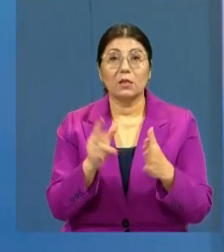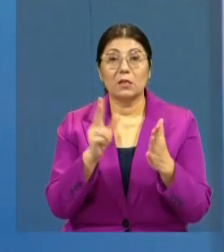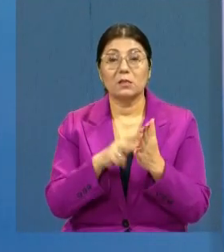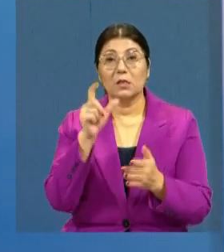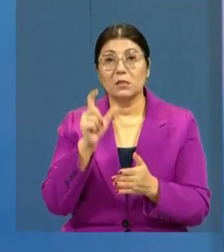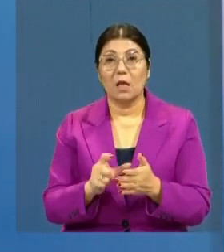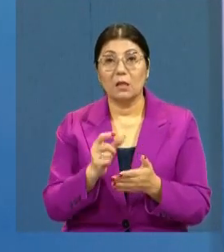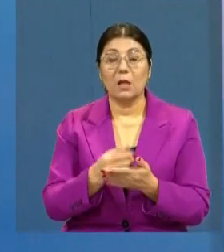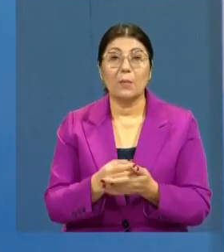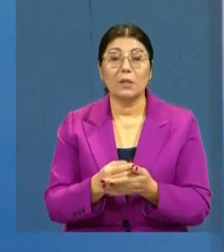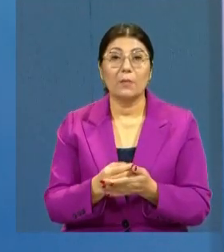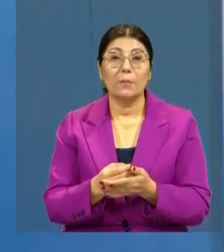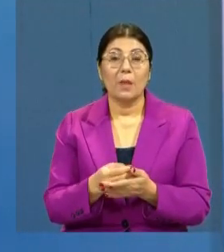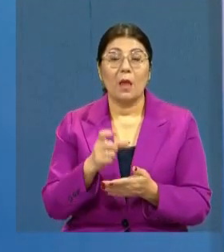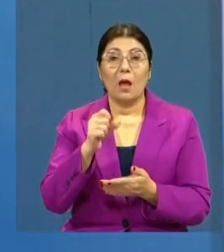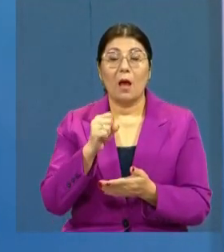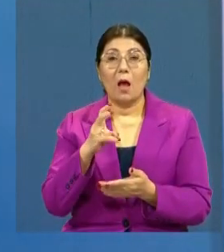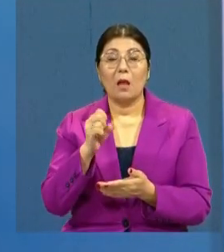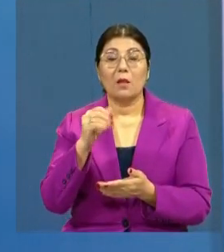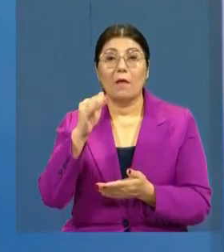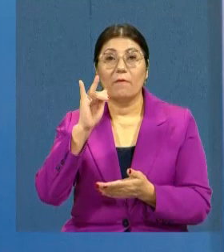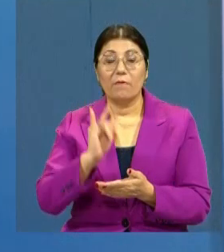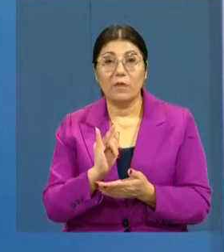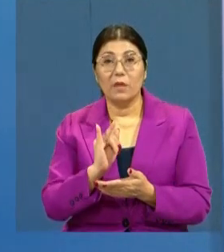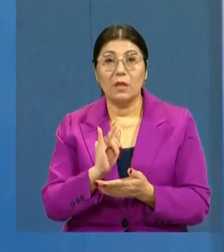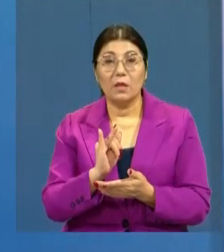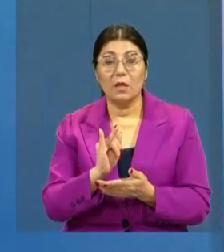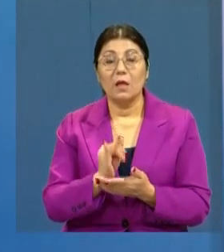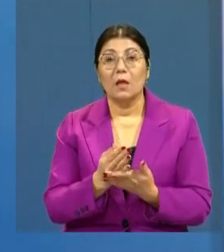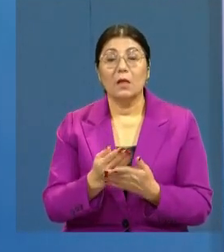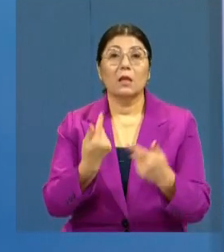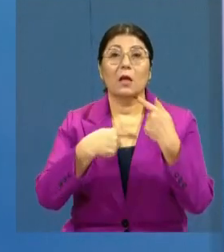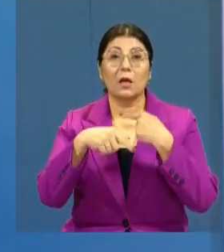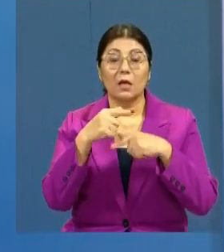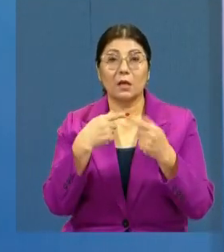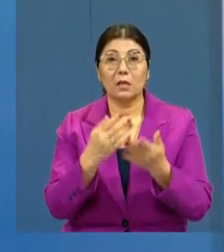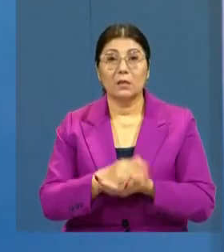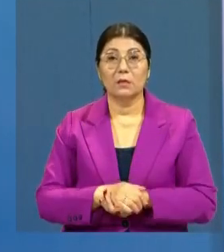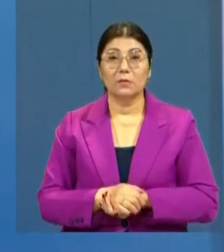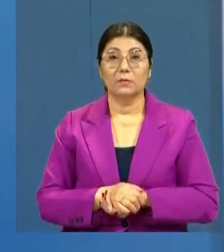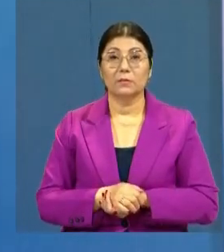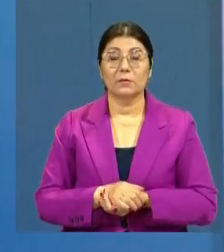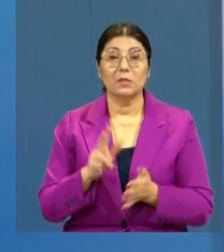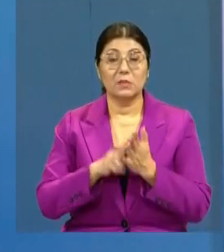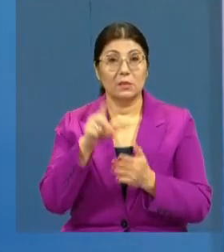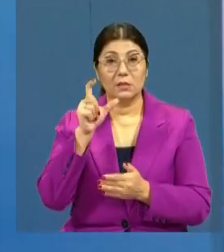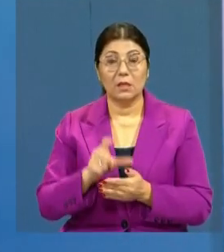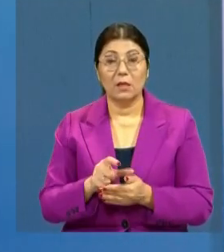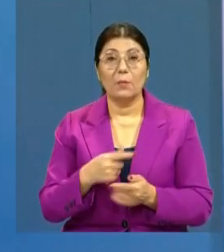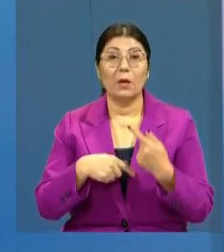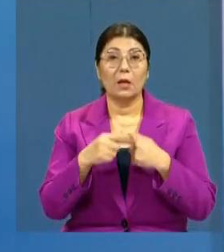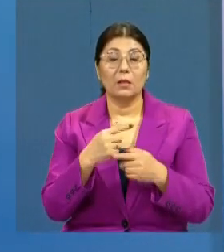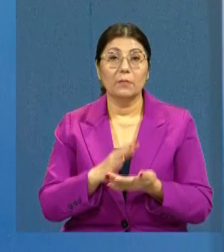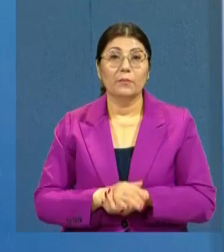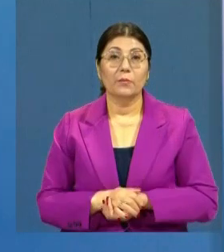адам дәстүрлі бағытымызға қайтты, яғни бас тарттым, жатағымнан бас тарттым деп олар не істеді, қайтты 8 адам. Осындай нәтижелер